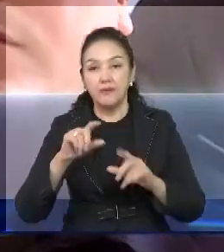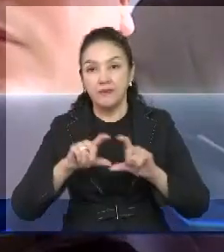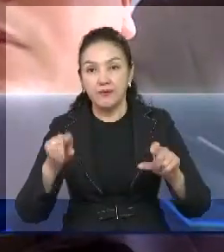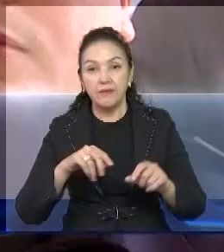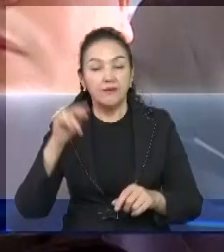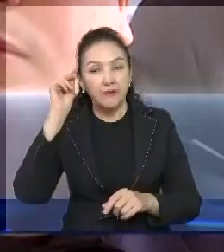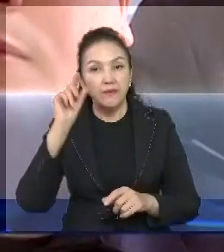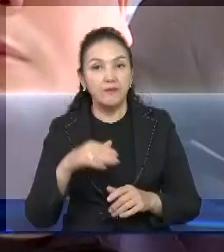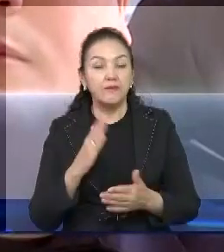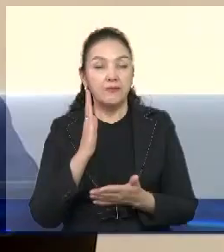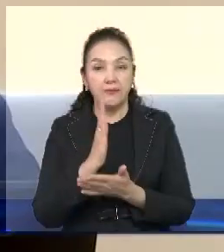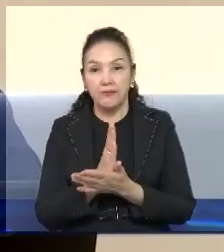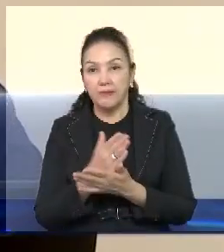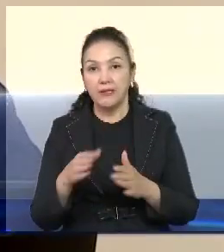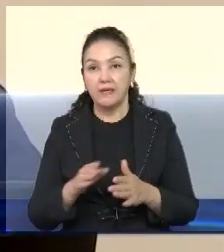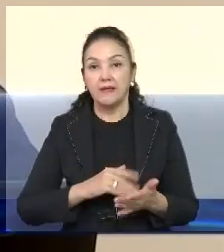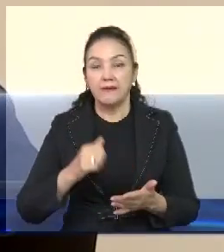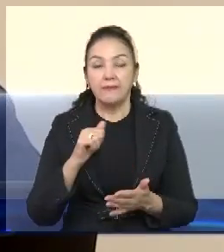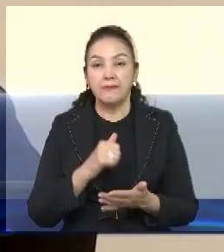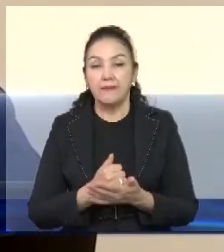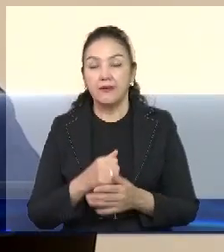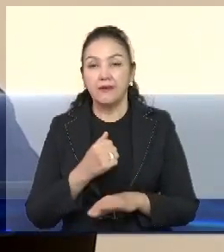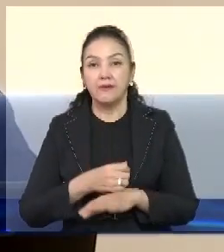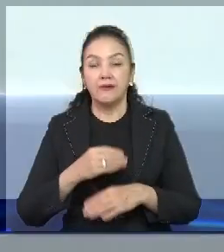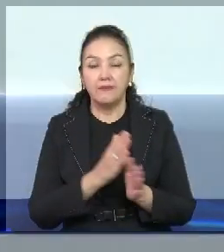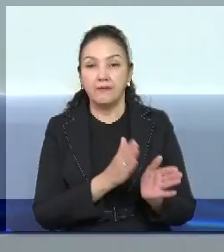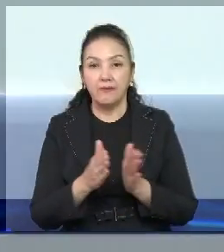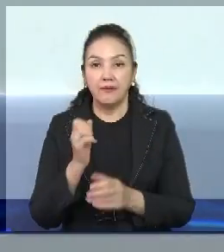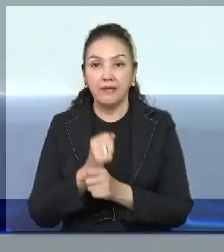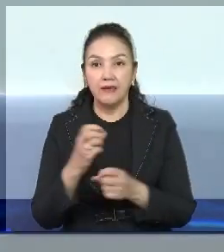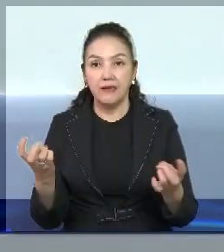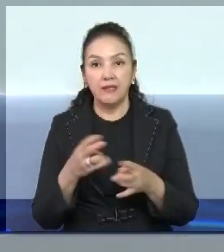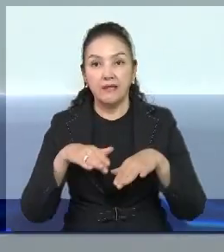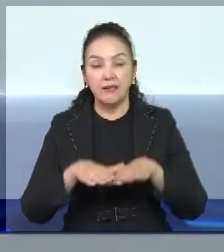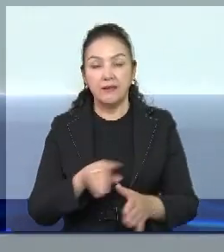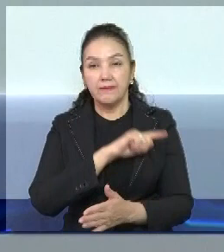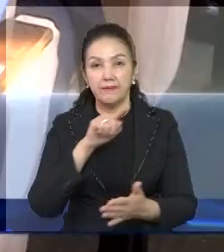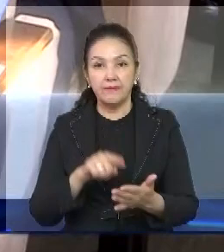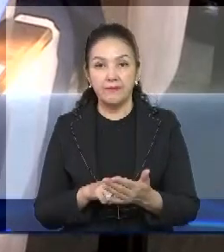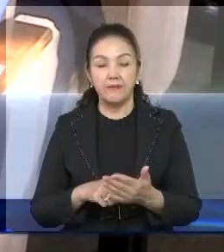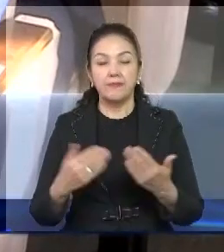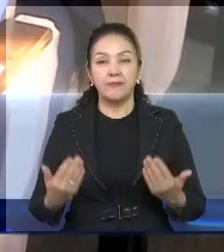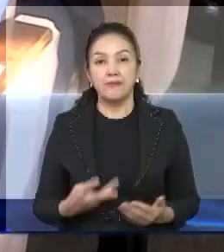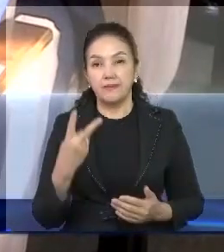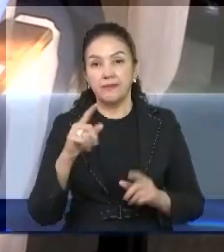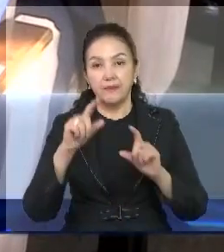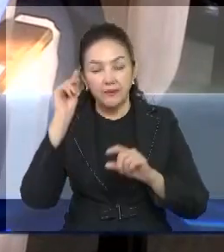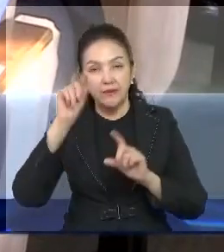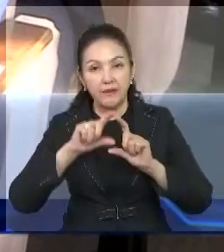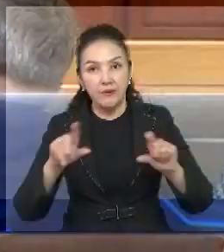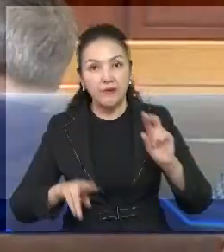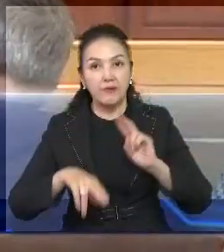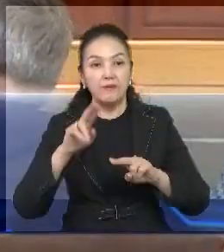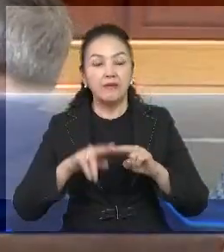планах возведения объекта имеется также глава региона поручил систему распределять деятельность требуется решить вопрос местом расположения двух школ которые планируется